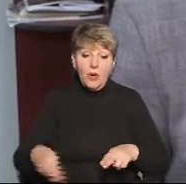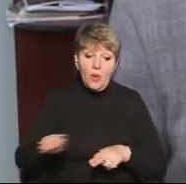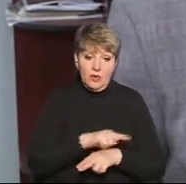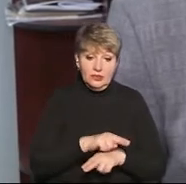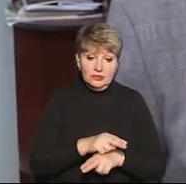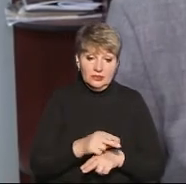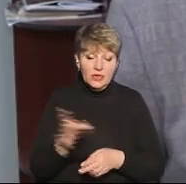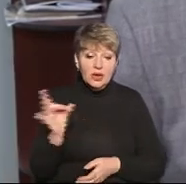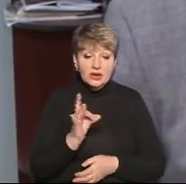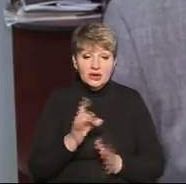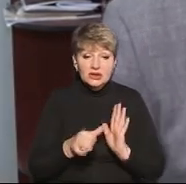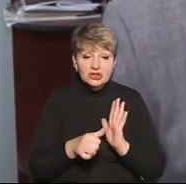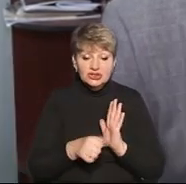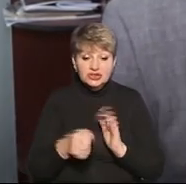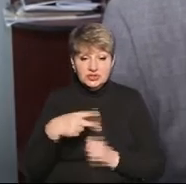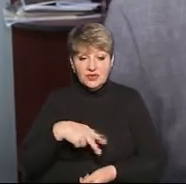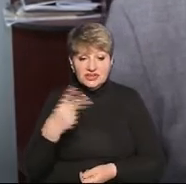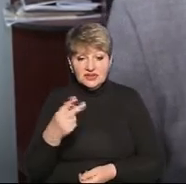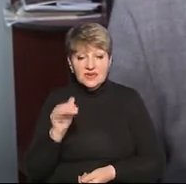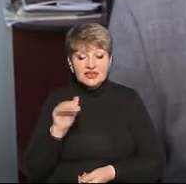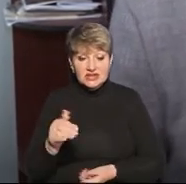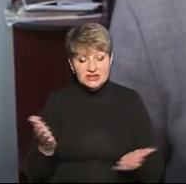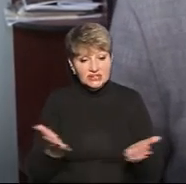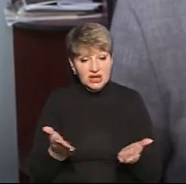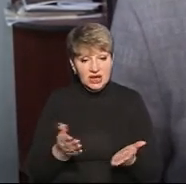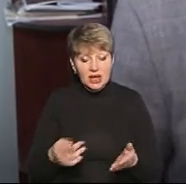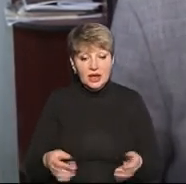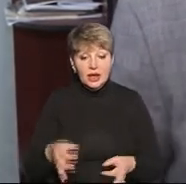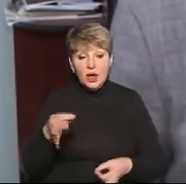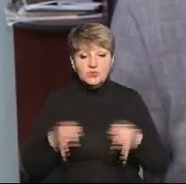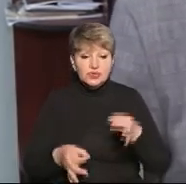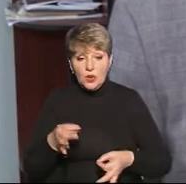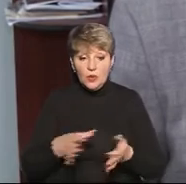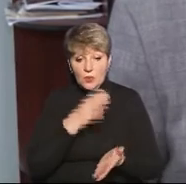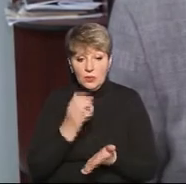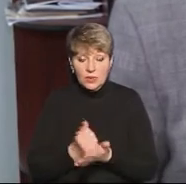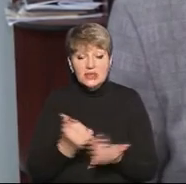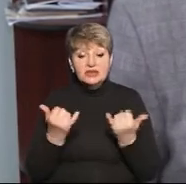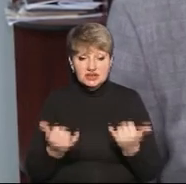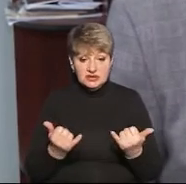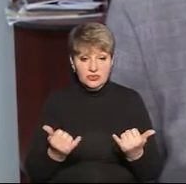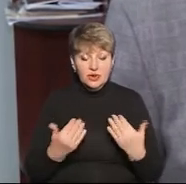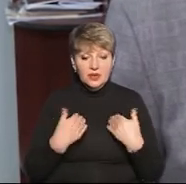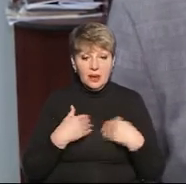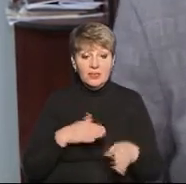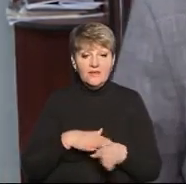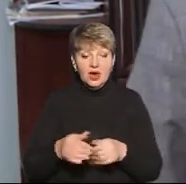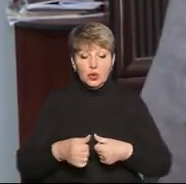заборгованість. В розмірі 622 тисячі, які визнані судом, ми сьогодні на